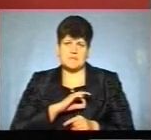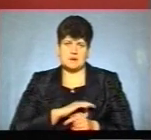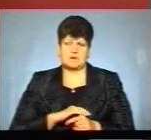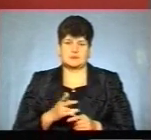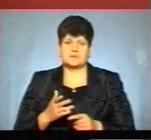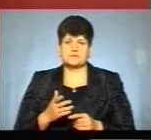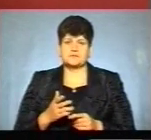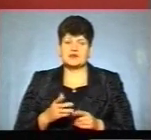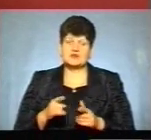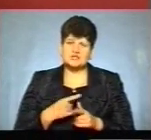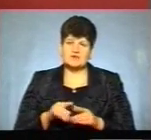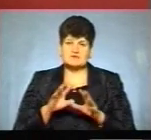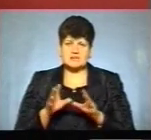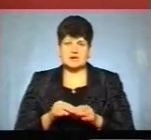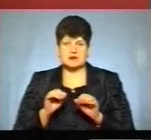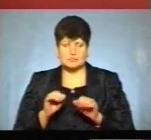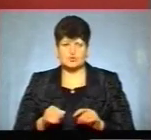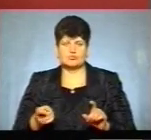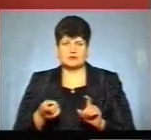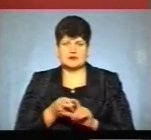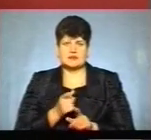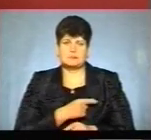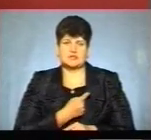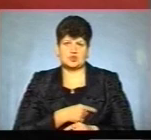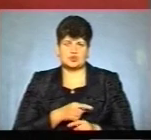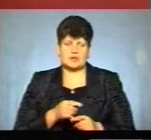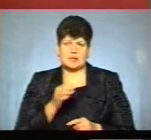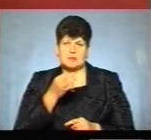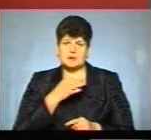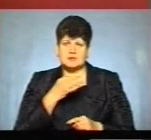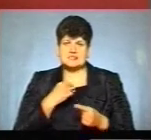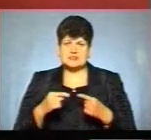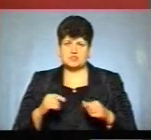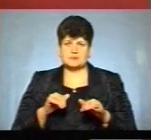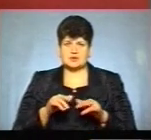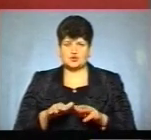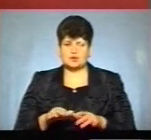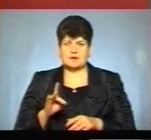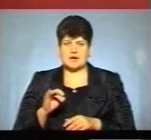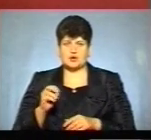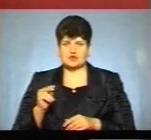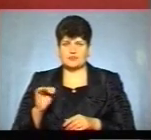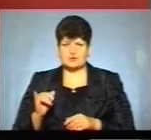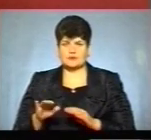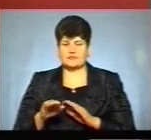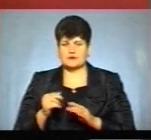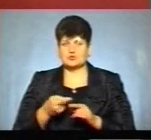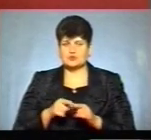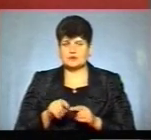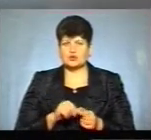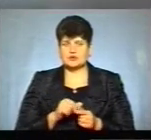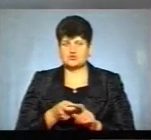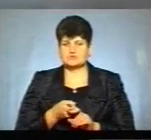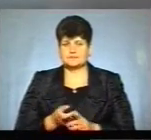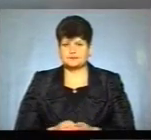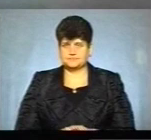Аби... Чи взагалі дійсно можливі поєднання медичних препаратів з якимись іншими діючими речовинами, аби викликати таку наркотичну дію?